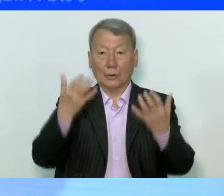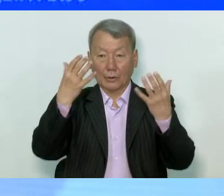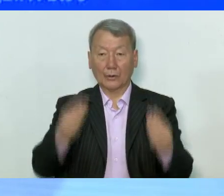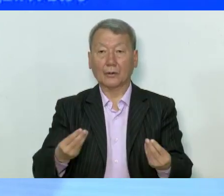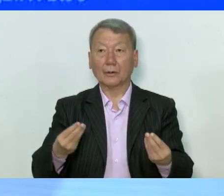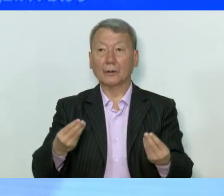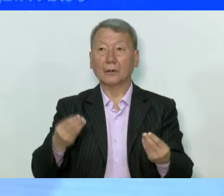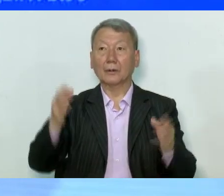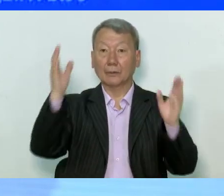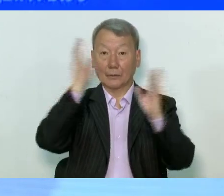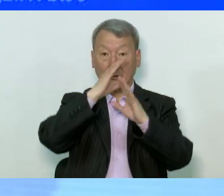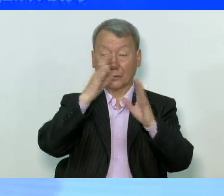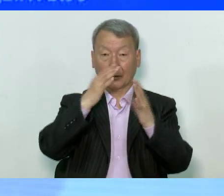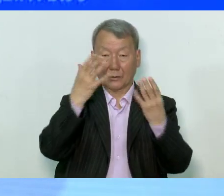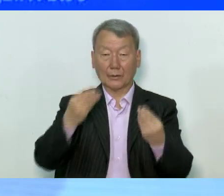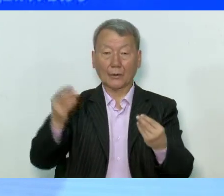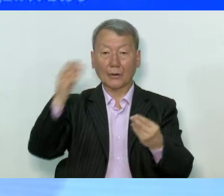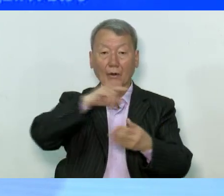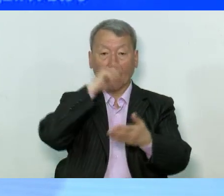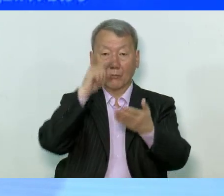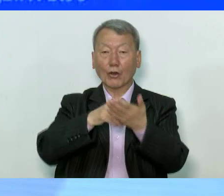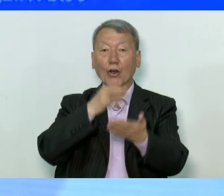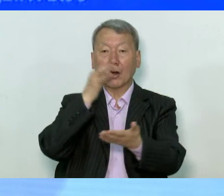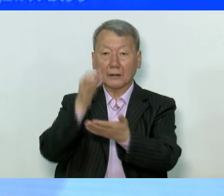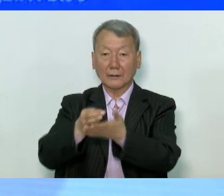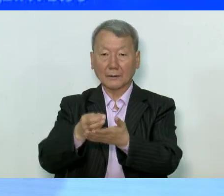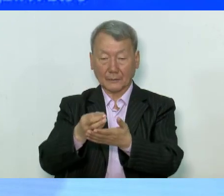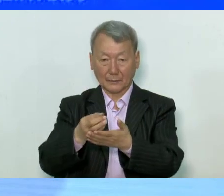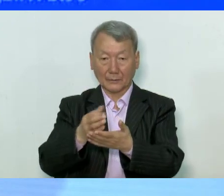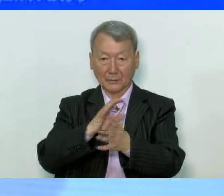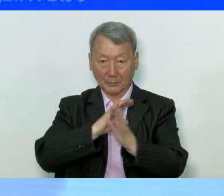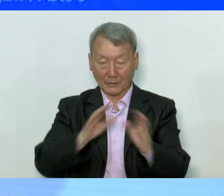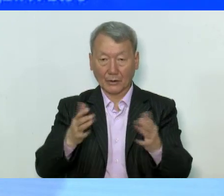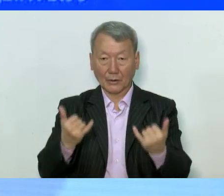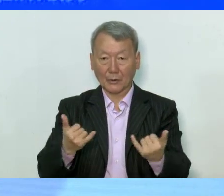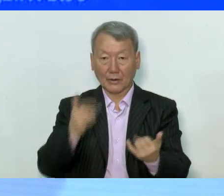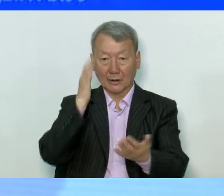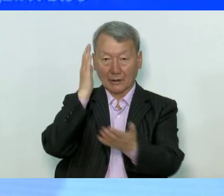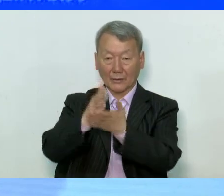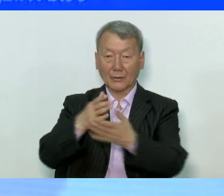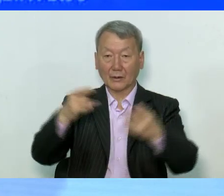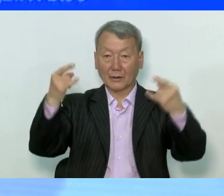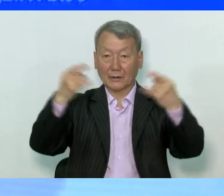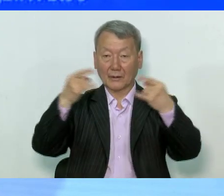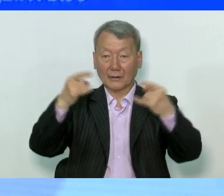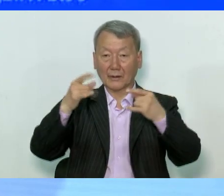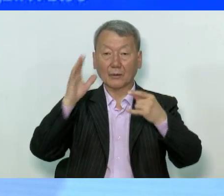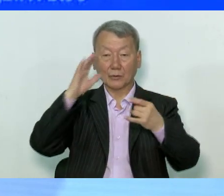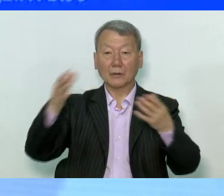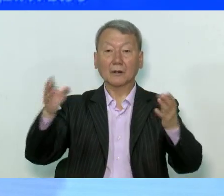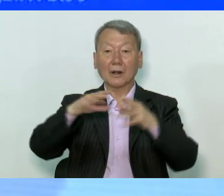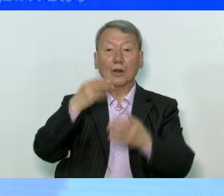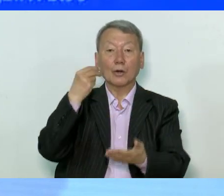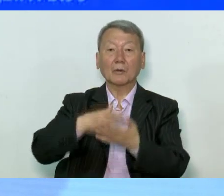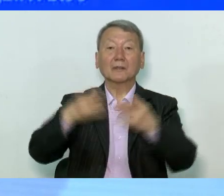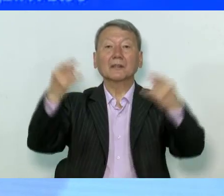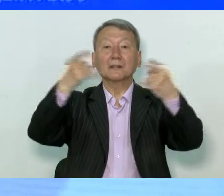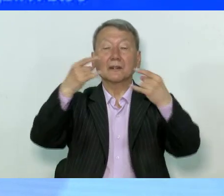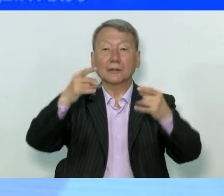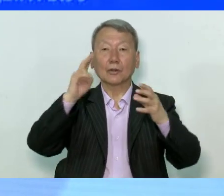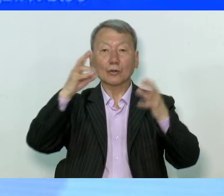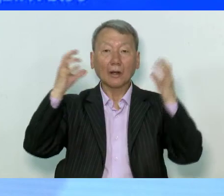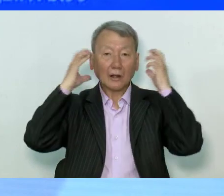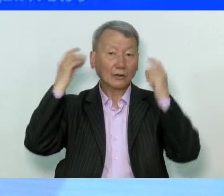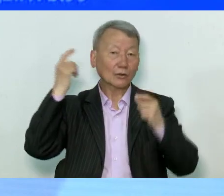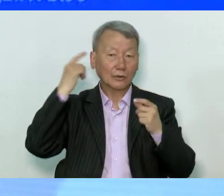карата жалпы келген суроолор ушулар болчу. Биз түз эфирибизди жыйынтыктайлы. Урматтуу телекөрүүчүлөр, радио